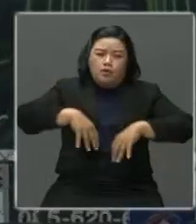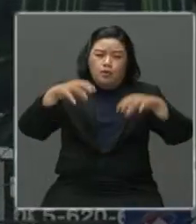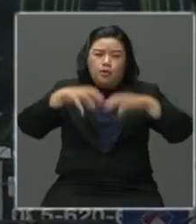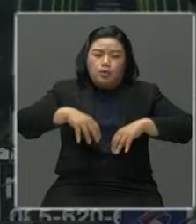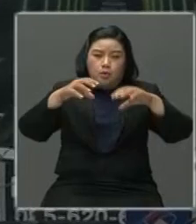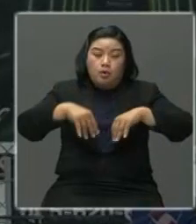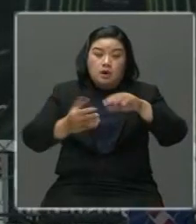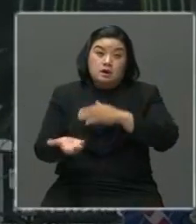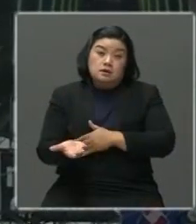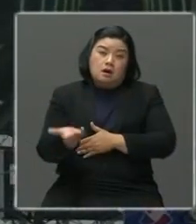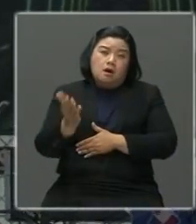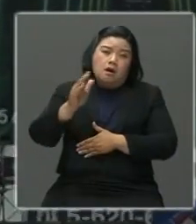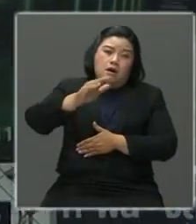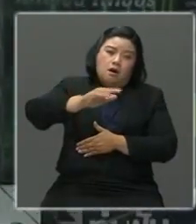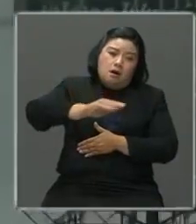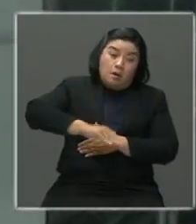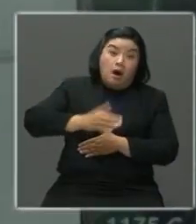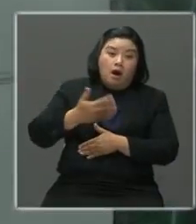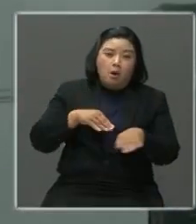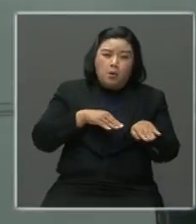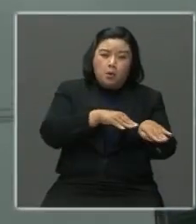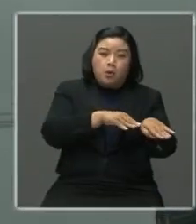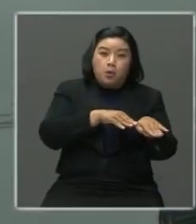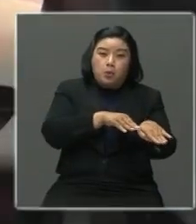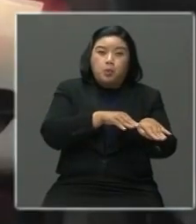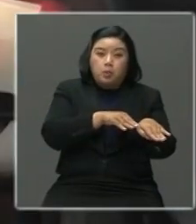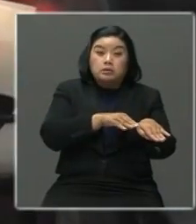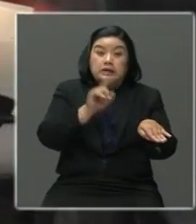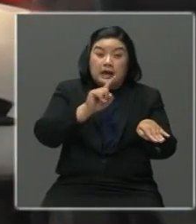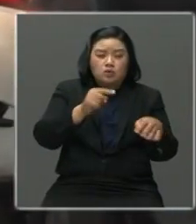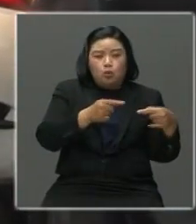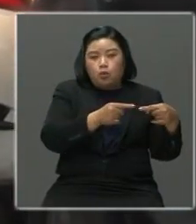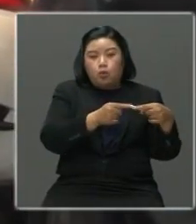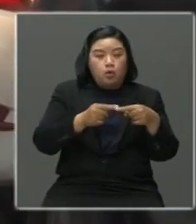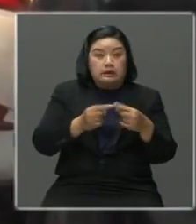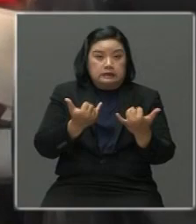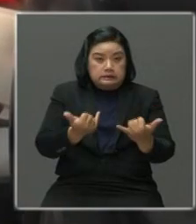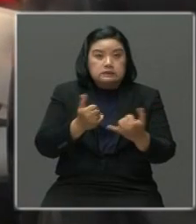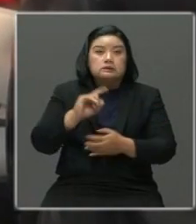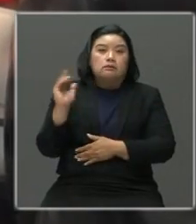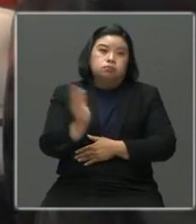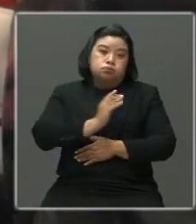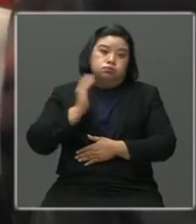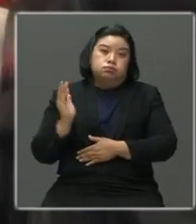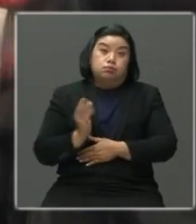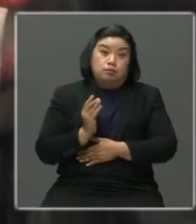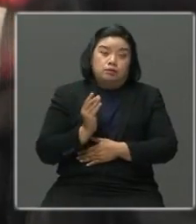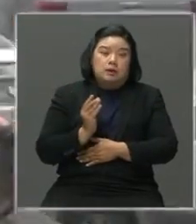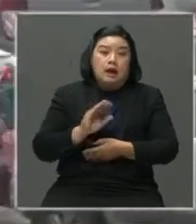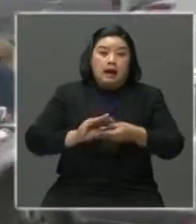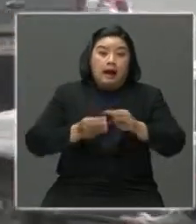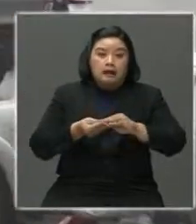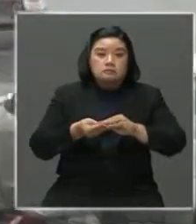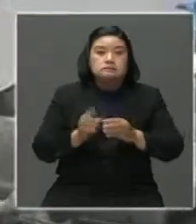าแล้วรถติดสะสมยาวเลยนะคะเคลื่อนตัวไม่ได้เลยค่ะซึ่งได้รับอิทธิพลจากพายุระดับ1นะคะฟ้